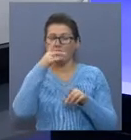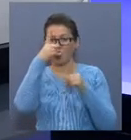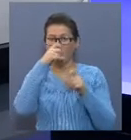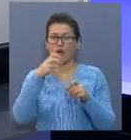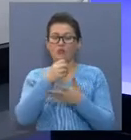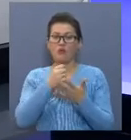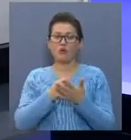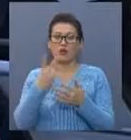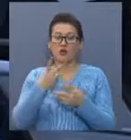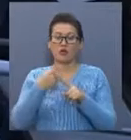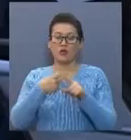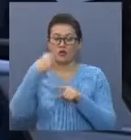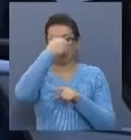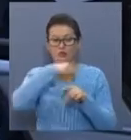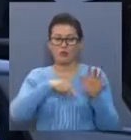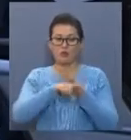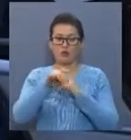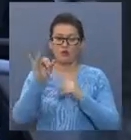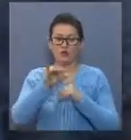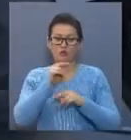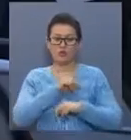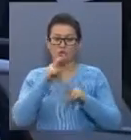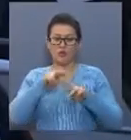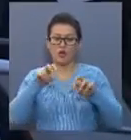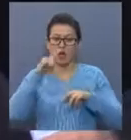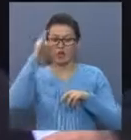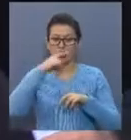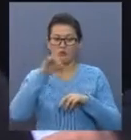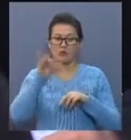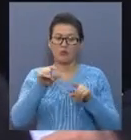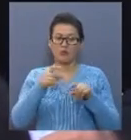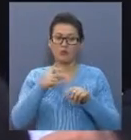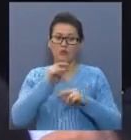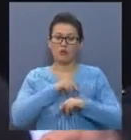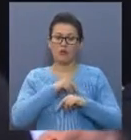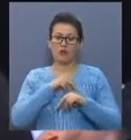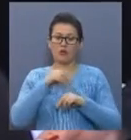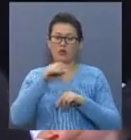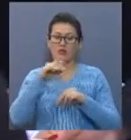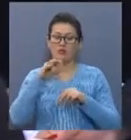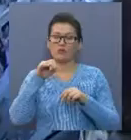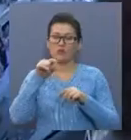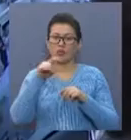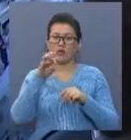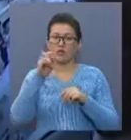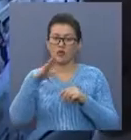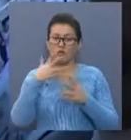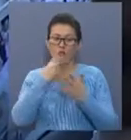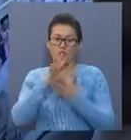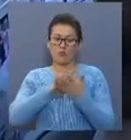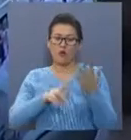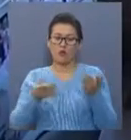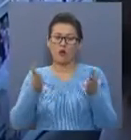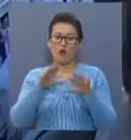Ресурс екінші жарты жылдықта іске қосылады. Енді жұмыс іздеген қазақстандықтар еңбек.кз сайтына кіріп, өз өтінішін қалдыра